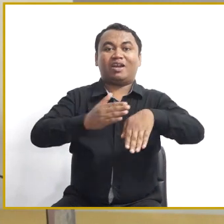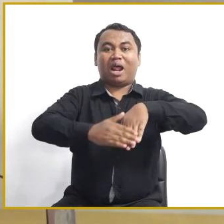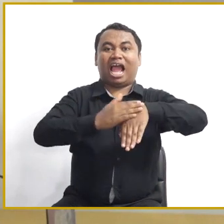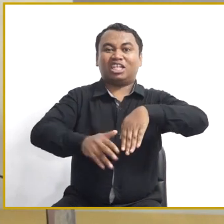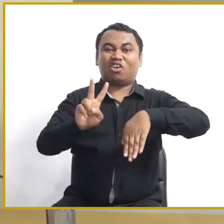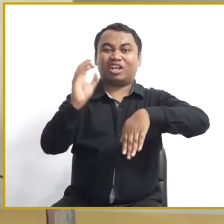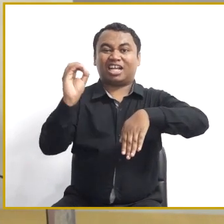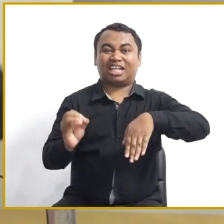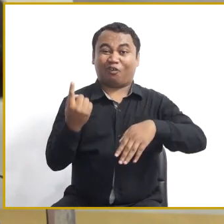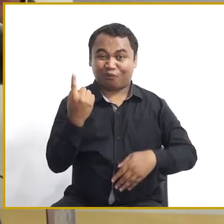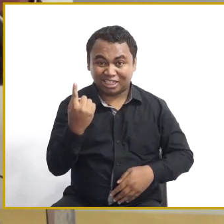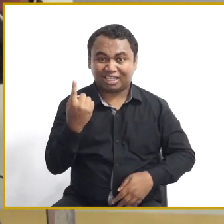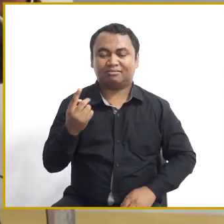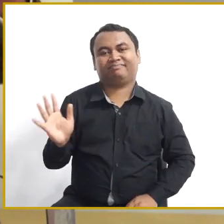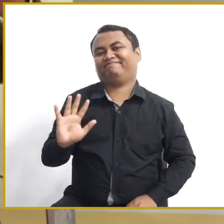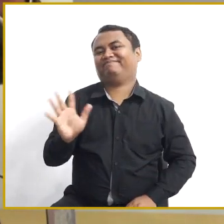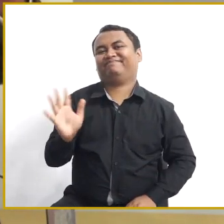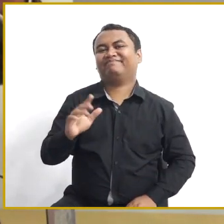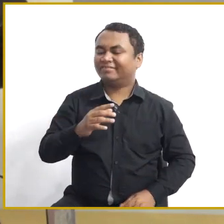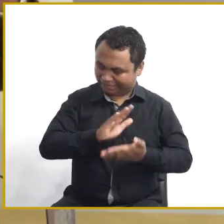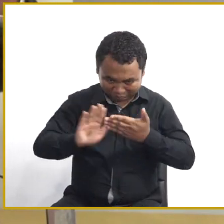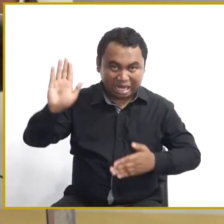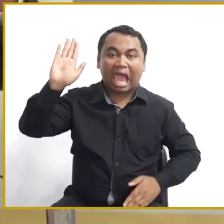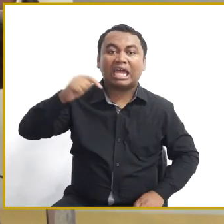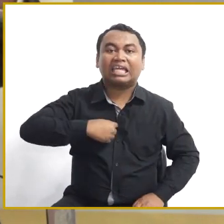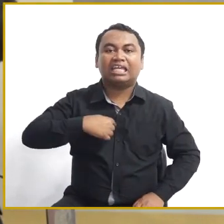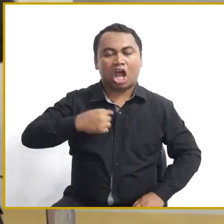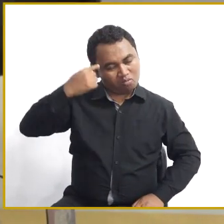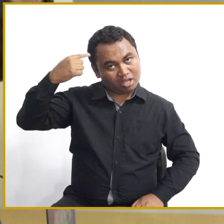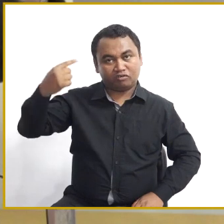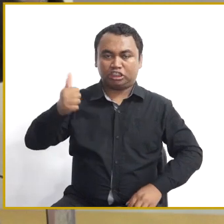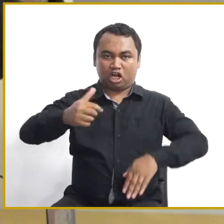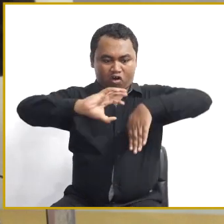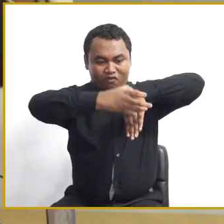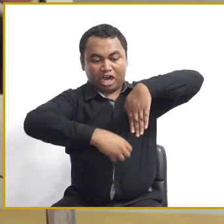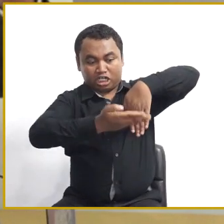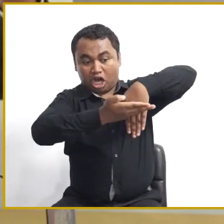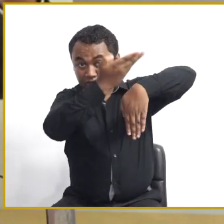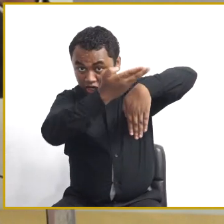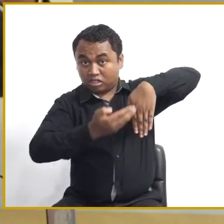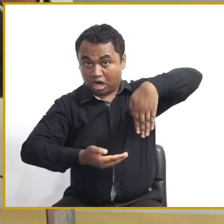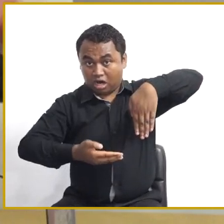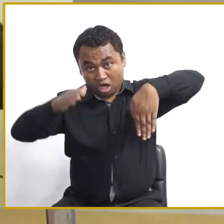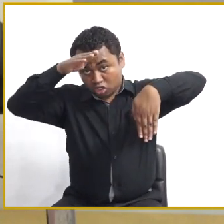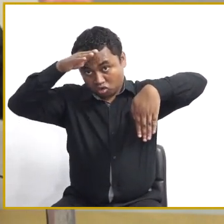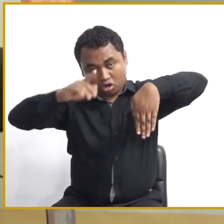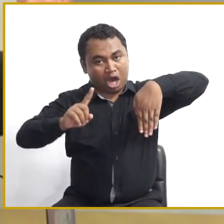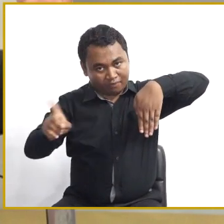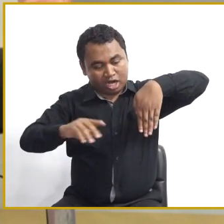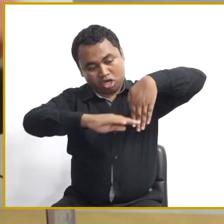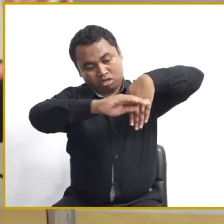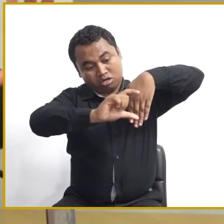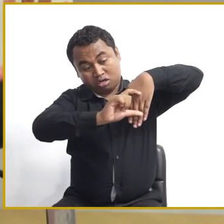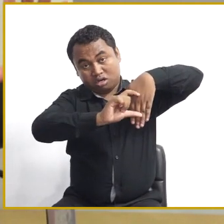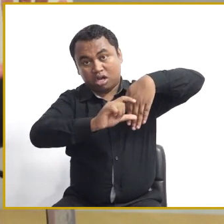firenena no mitrandraka. Eo izany nipetrahan'ilay faritra, faritra avaratra izy mitrandraka ny azy, faritra